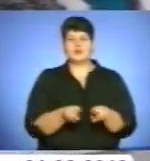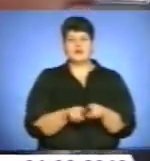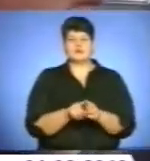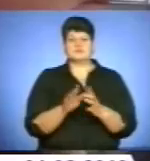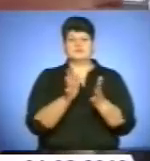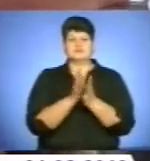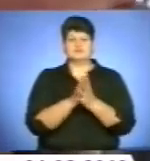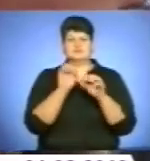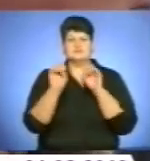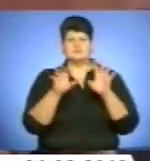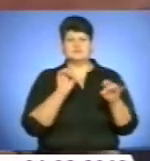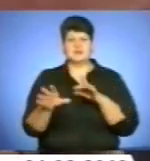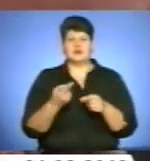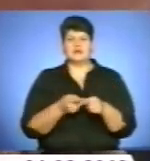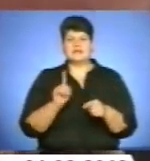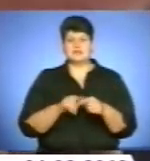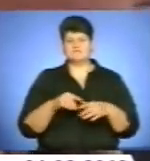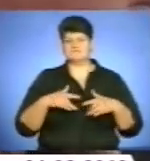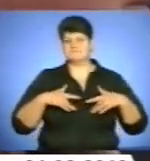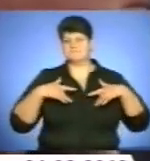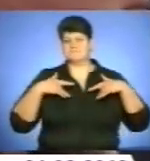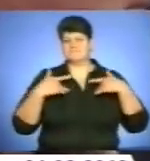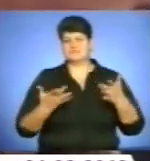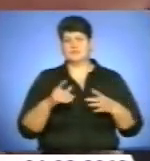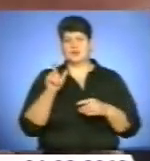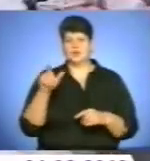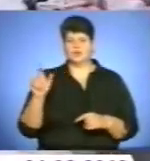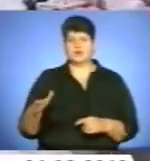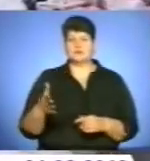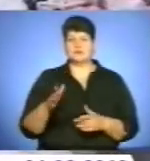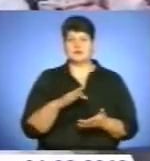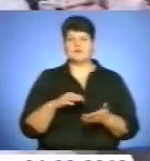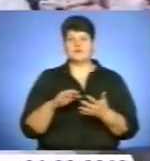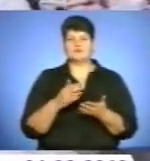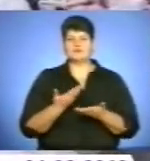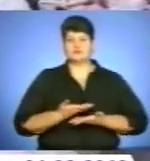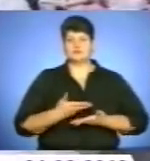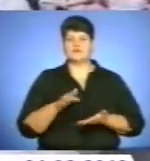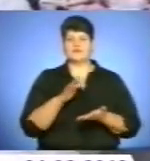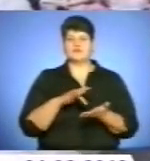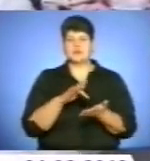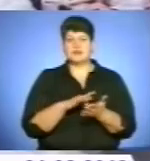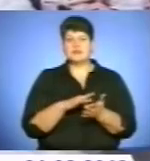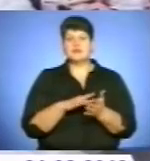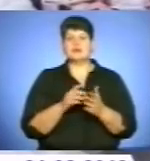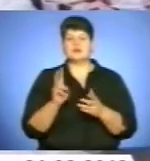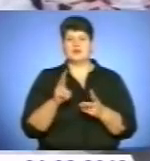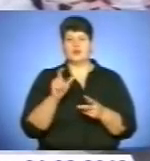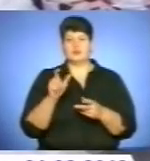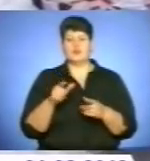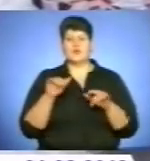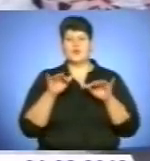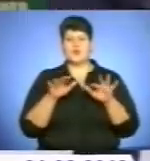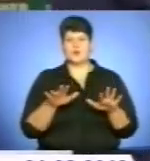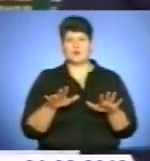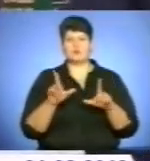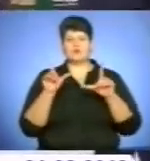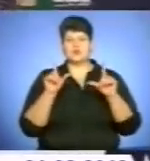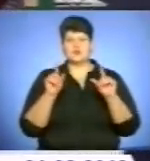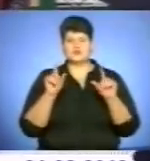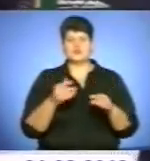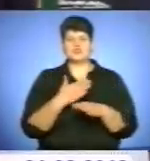смітник. Це справедливо викликає обурення у багатьох жителів райцентру. Ситуація ще більше загострилася взимку, адже рух проїжджою частиною через